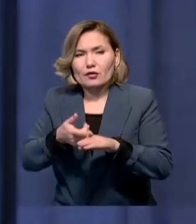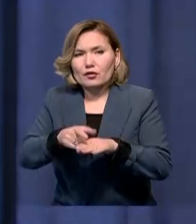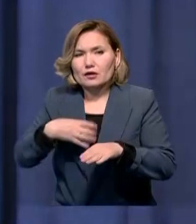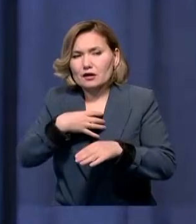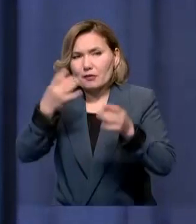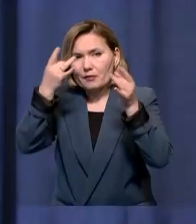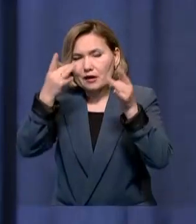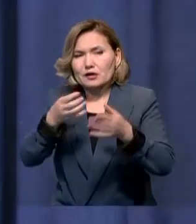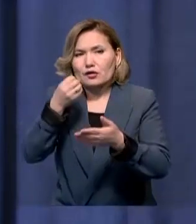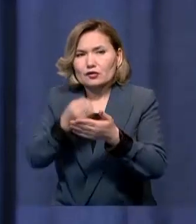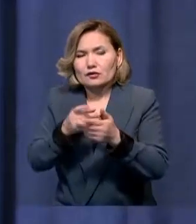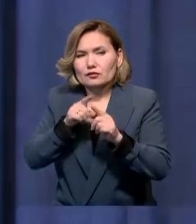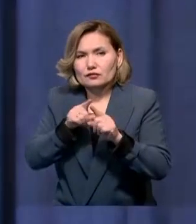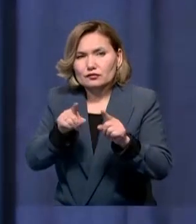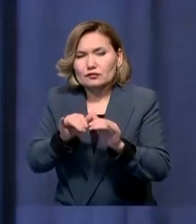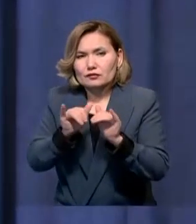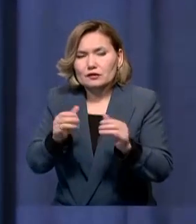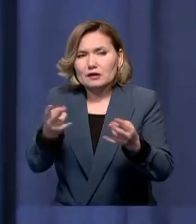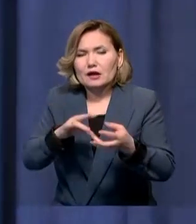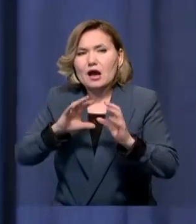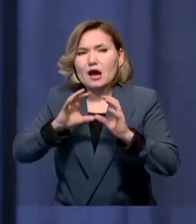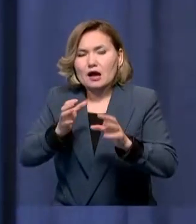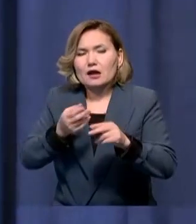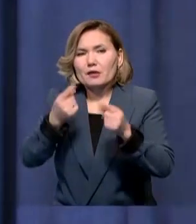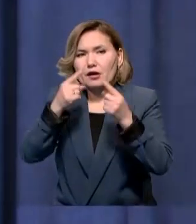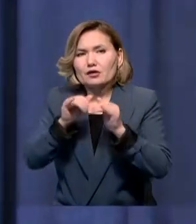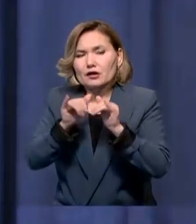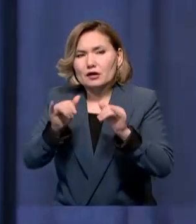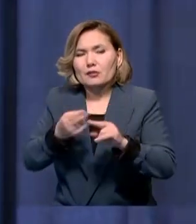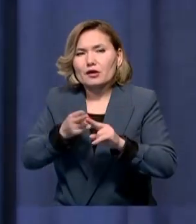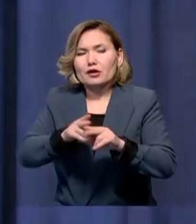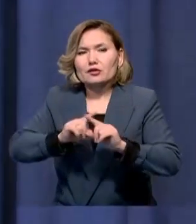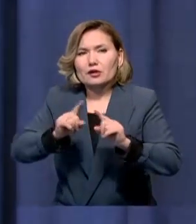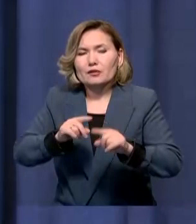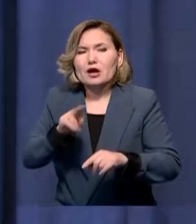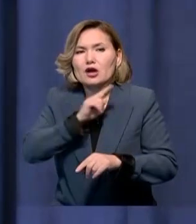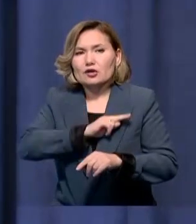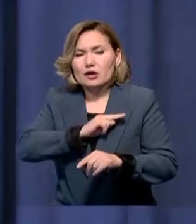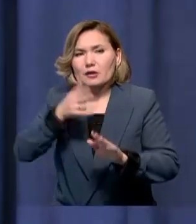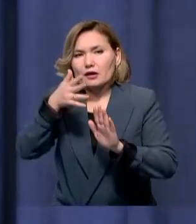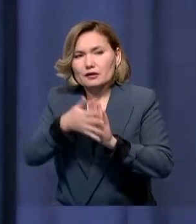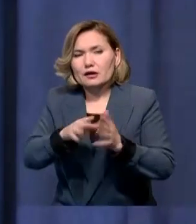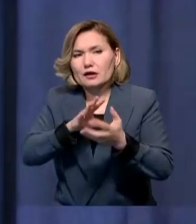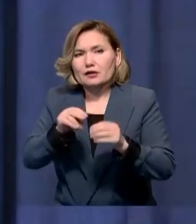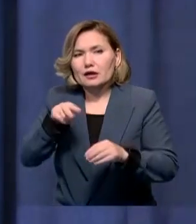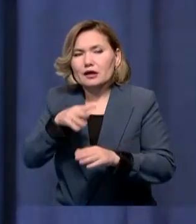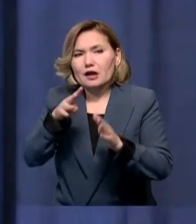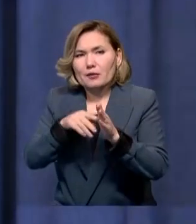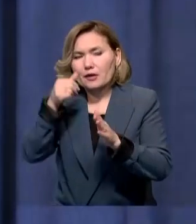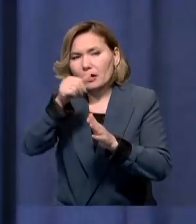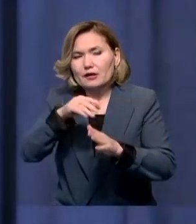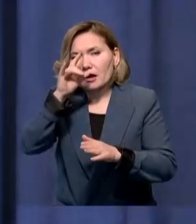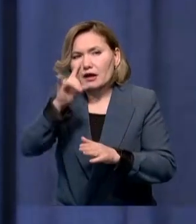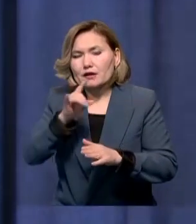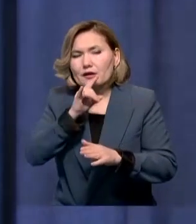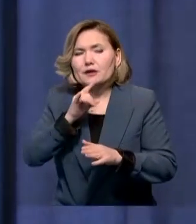мәдени құндылықтар өмірге келеді. Әлемдік креатив индустрияны дамытудағы креатив хабтардың рөлін зерделей келе 2019 жылы